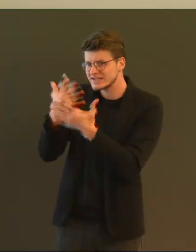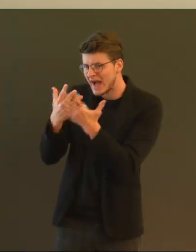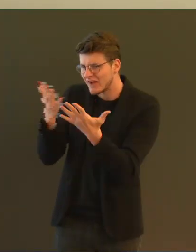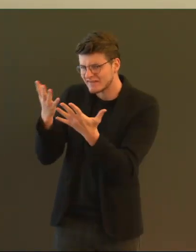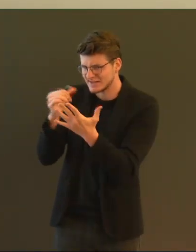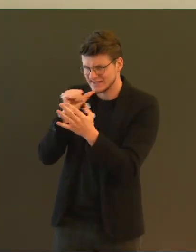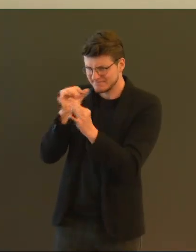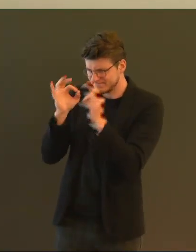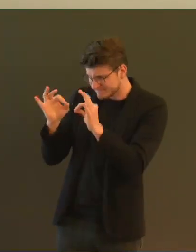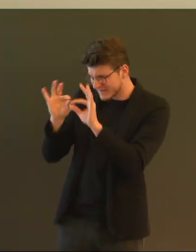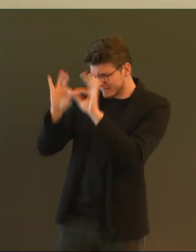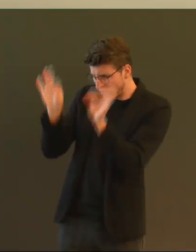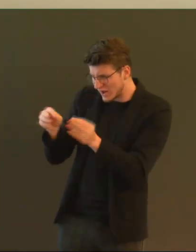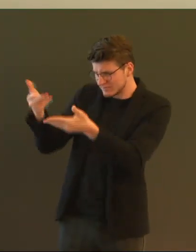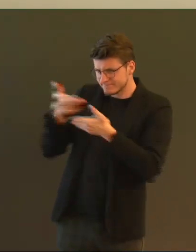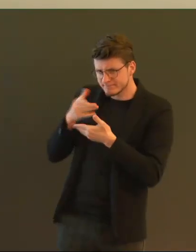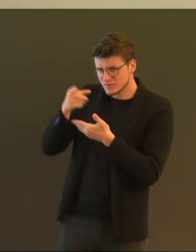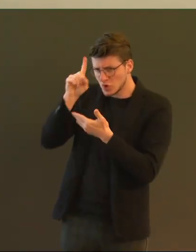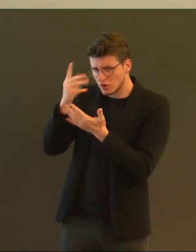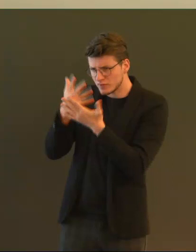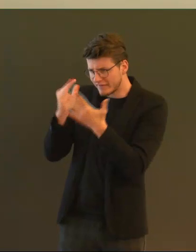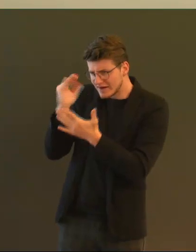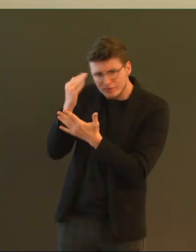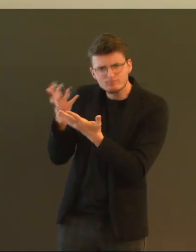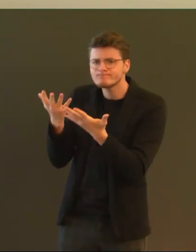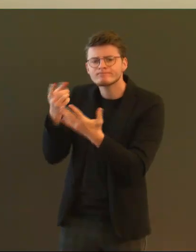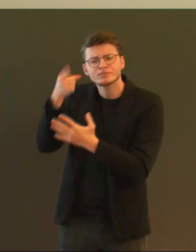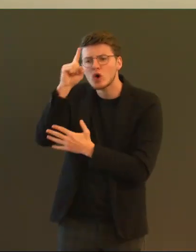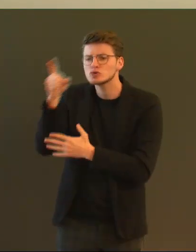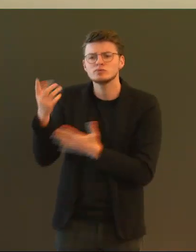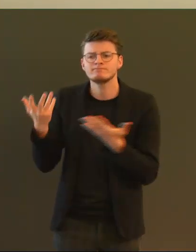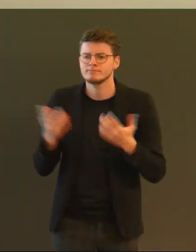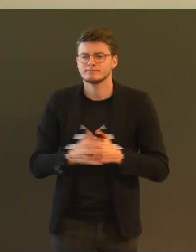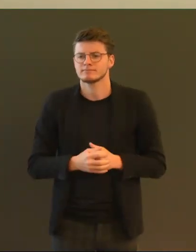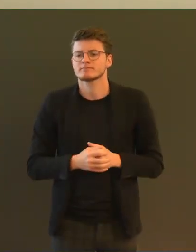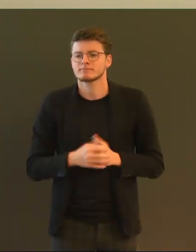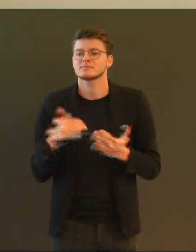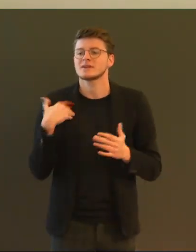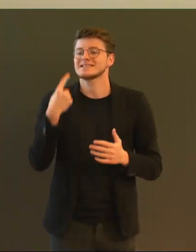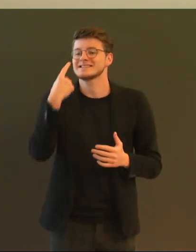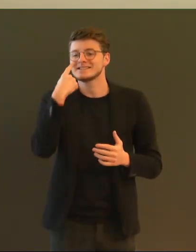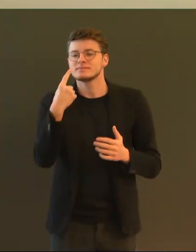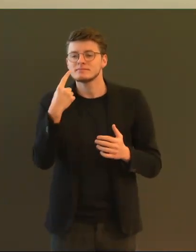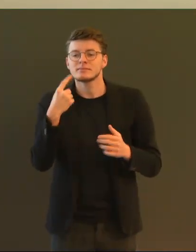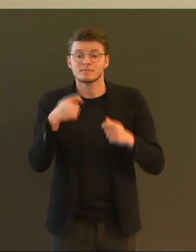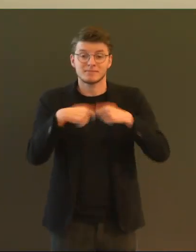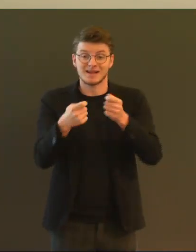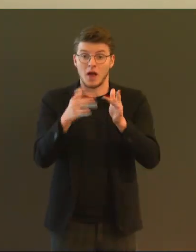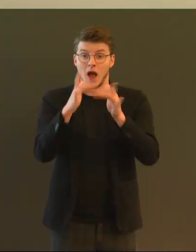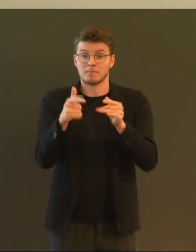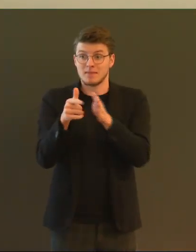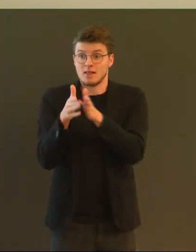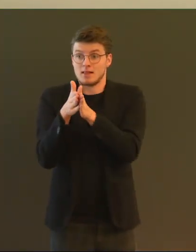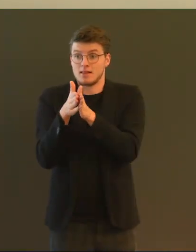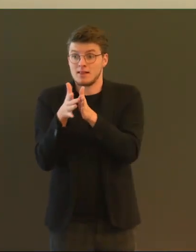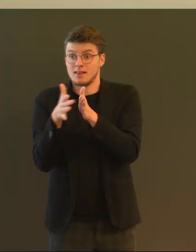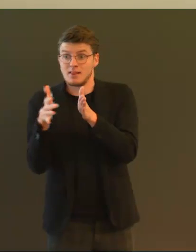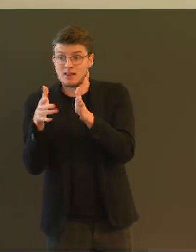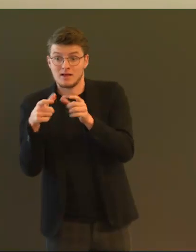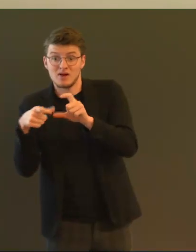Vanaf 13 april is die oversterfte beginnen dalen in heel Europa, tenzij misschien nog in Engeland,